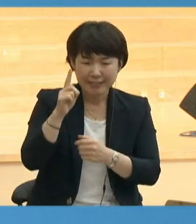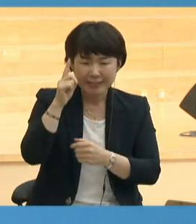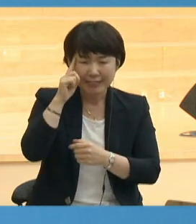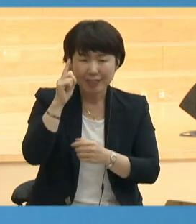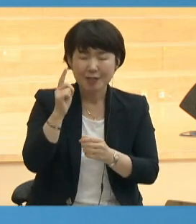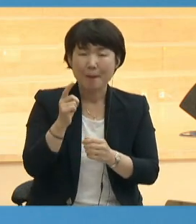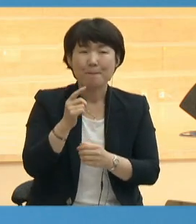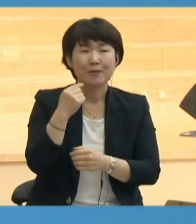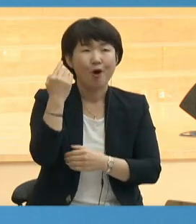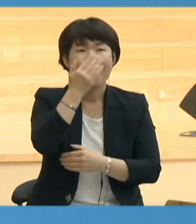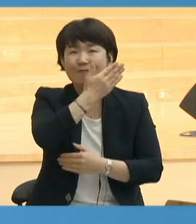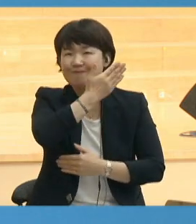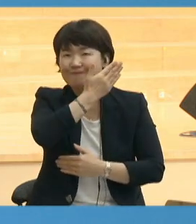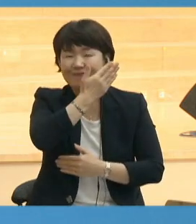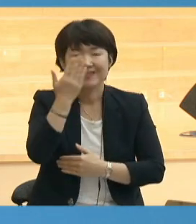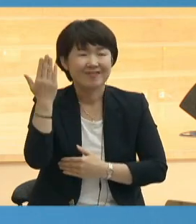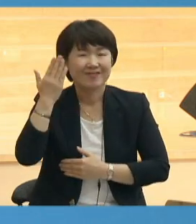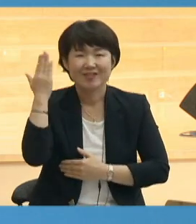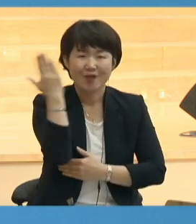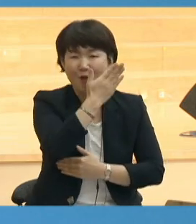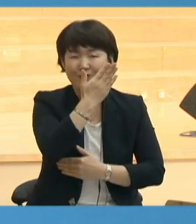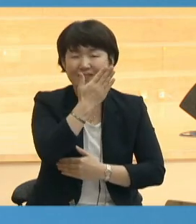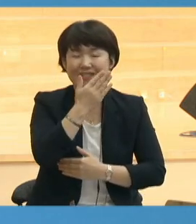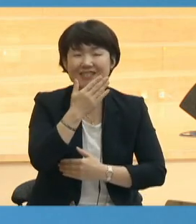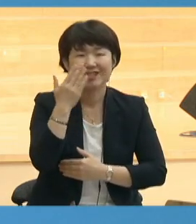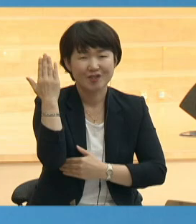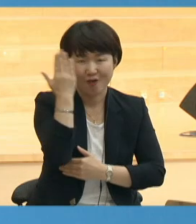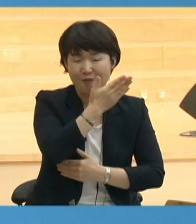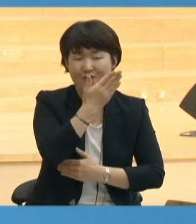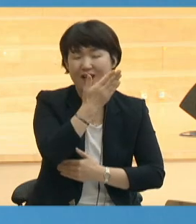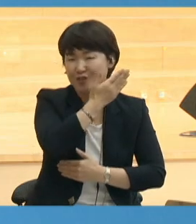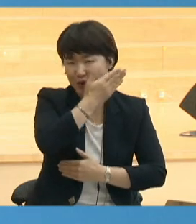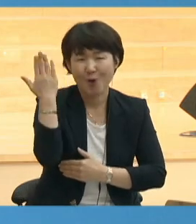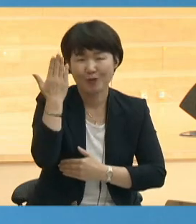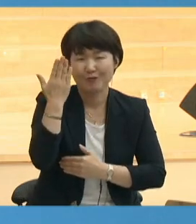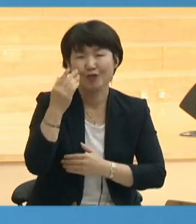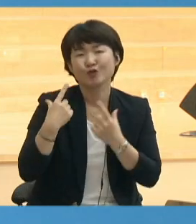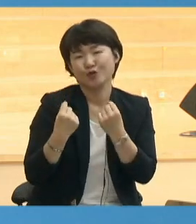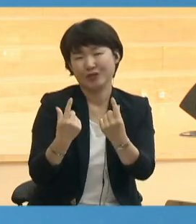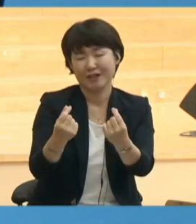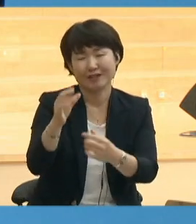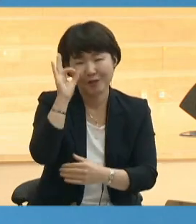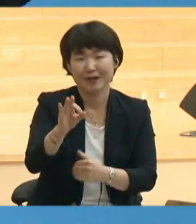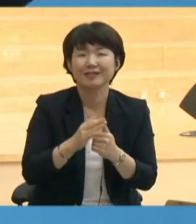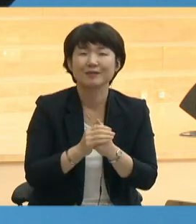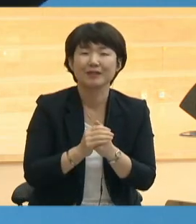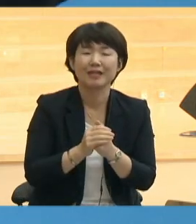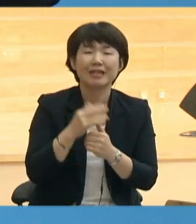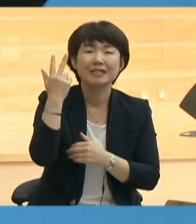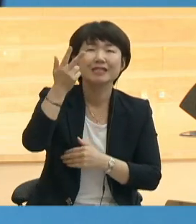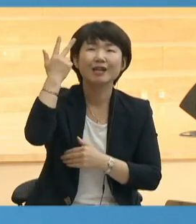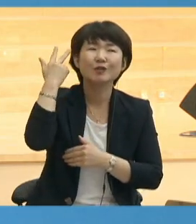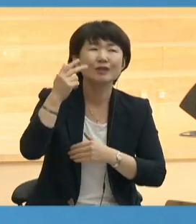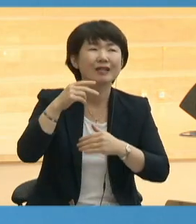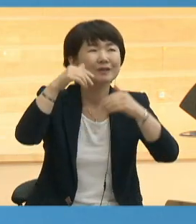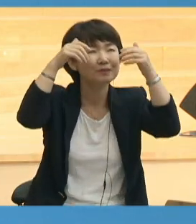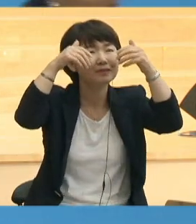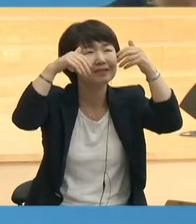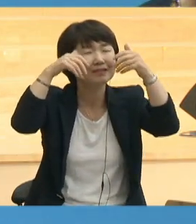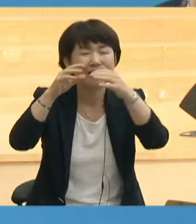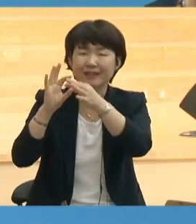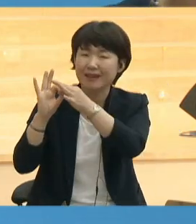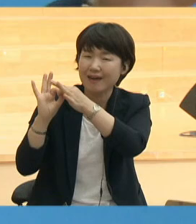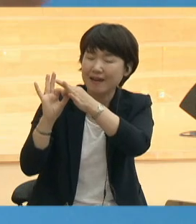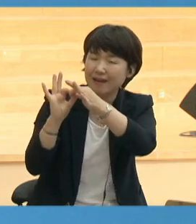유지 하더라 고 말입니다 여러분 예를 들어서 우리가 지지난 못 지난주 막 장막 1 쑥 빼어 지니까